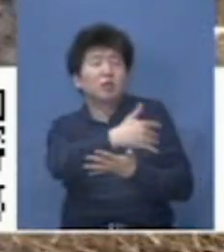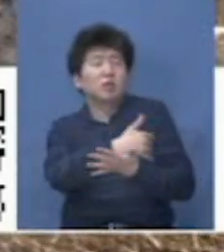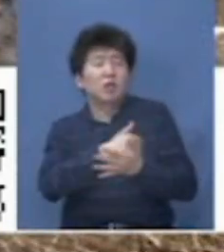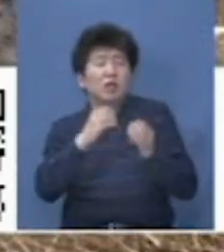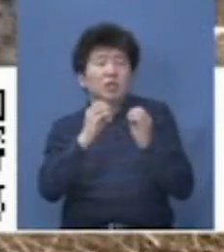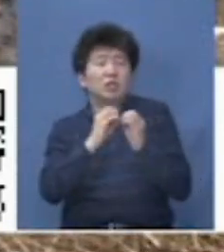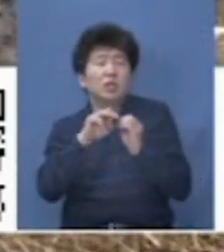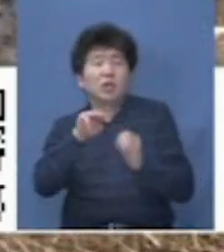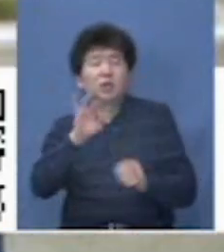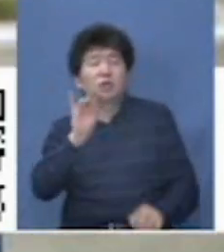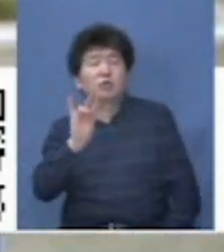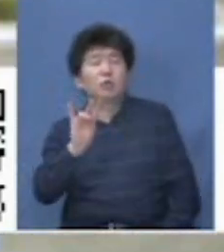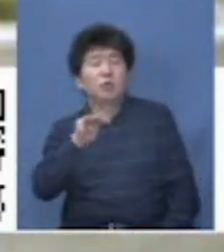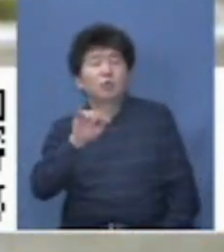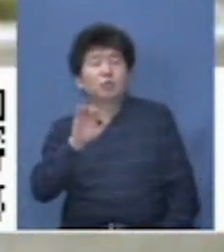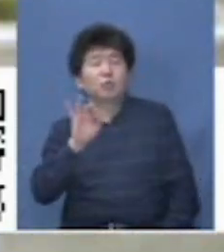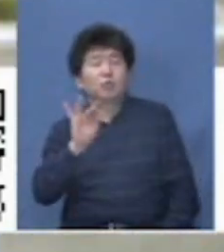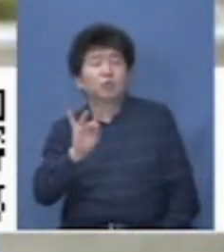10 тонн мусора.